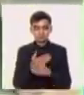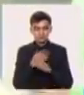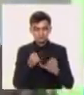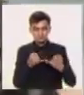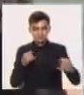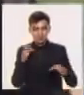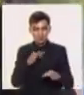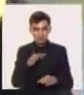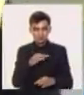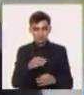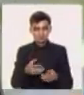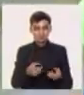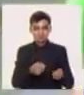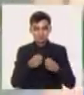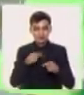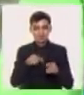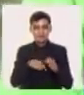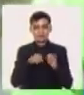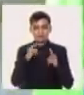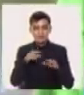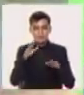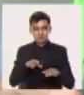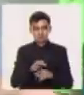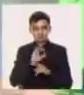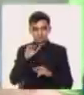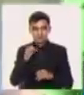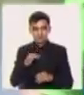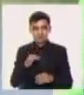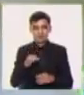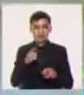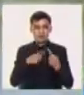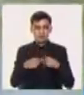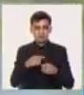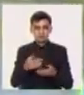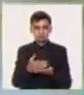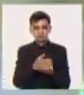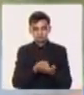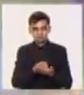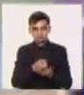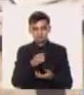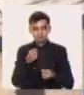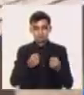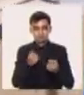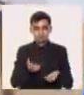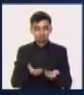это туда, на катамаране туда заводит, а потом обратно тащит на бульдозере.